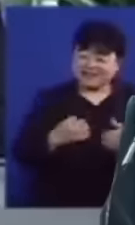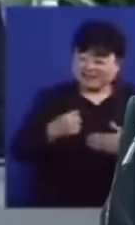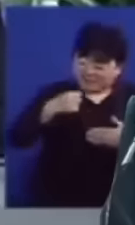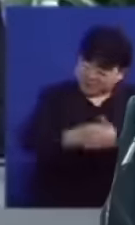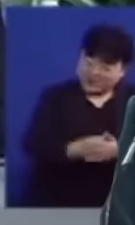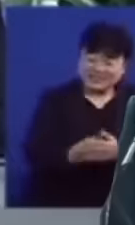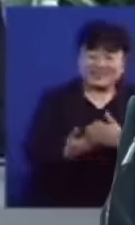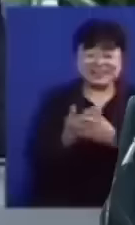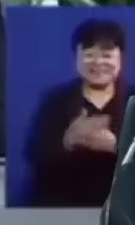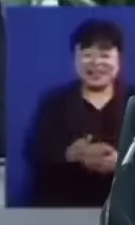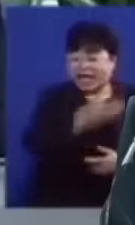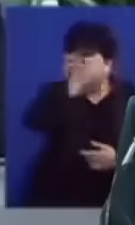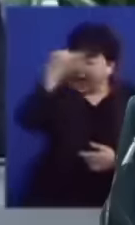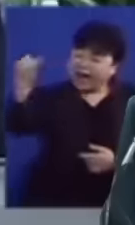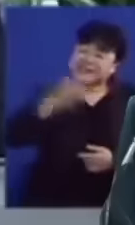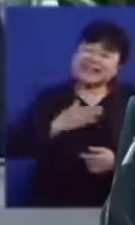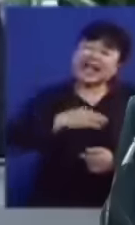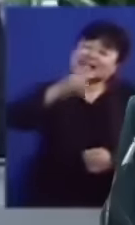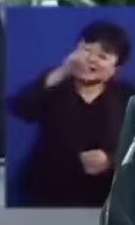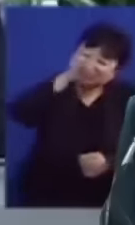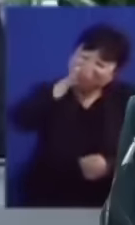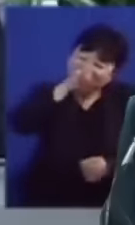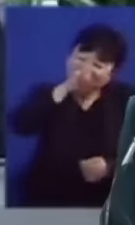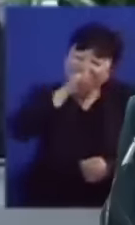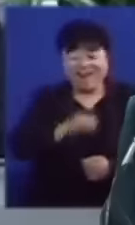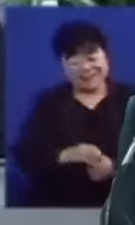용기 백배해서 할머니 나 여기 있어.